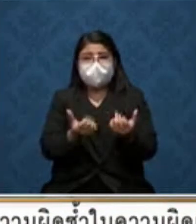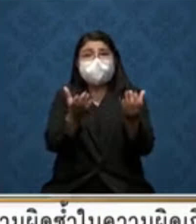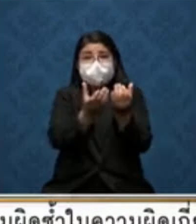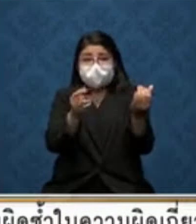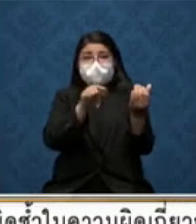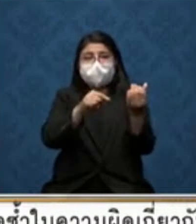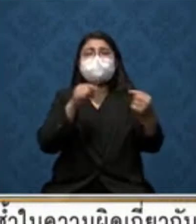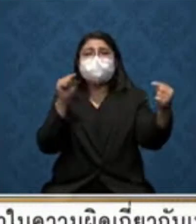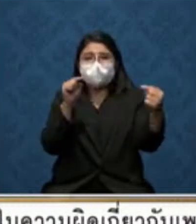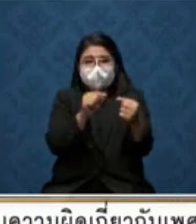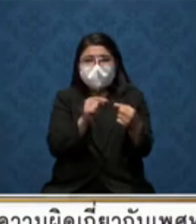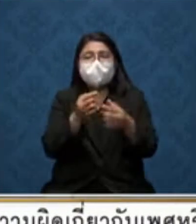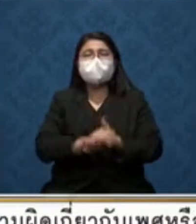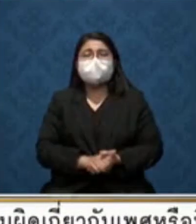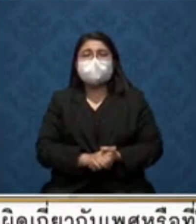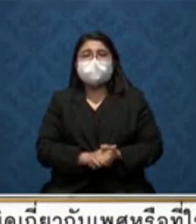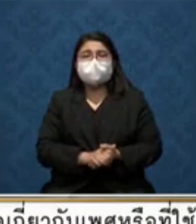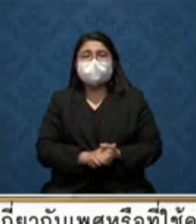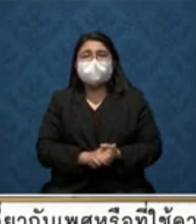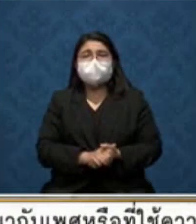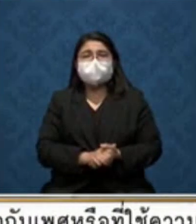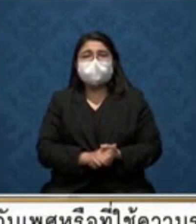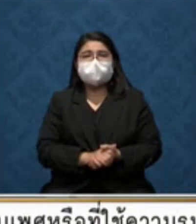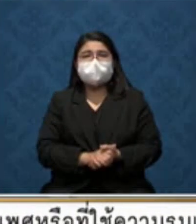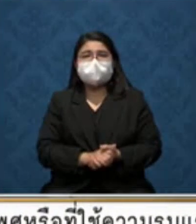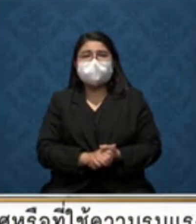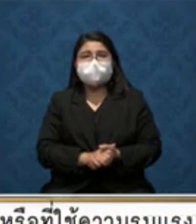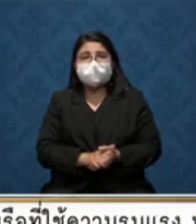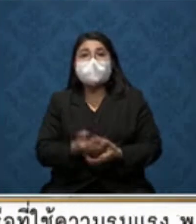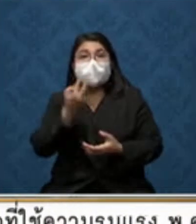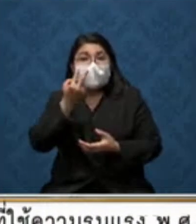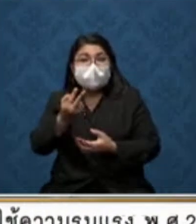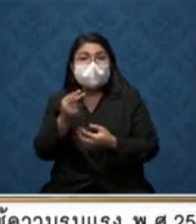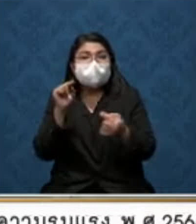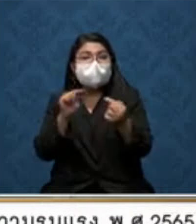บสท้อนรัฐธรรนูนของประเทศ